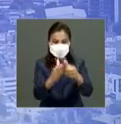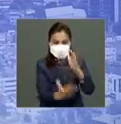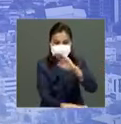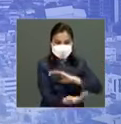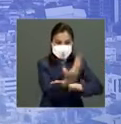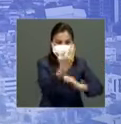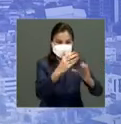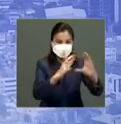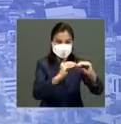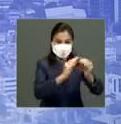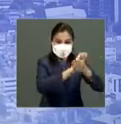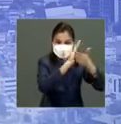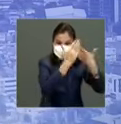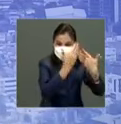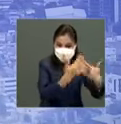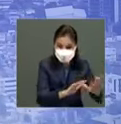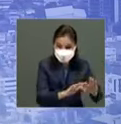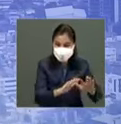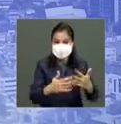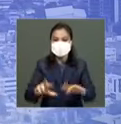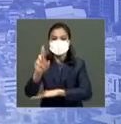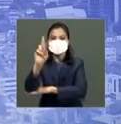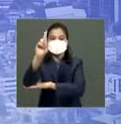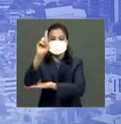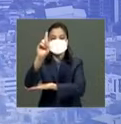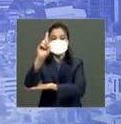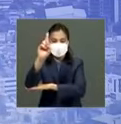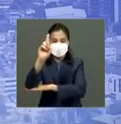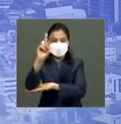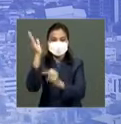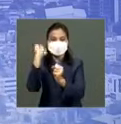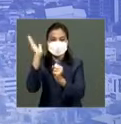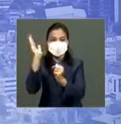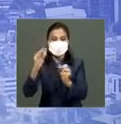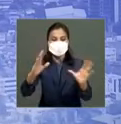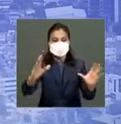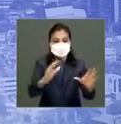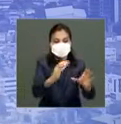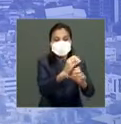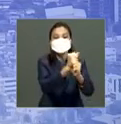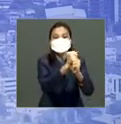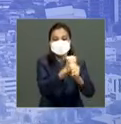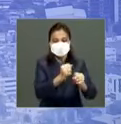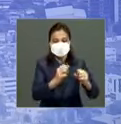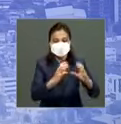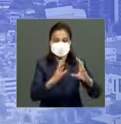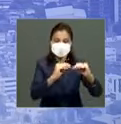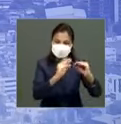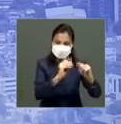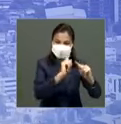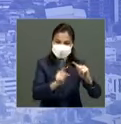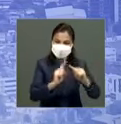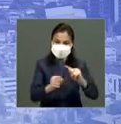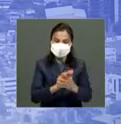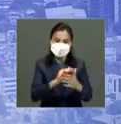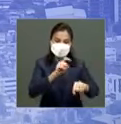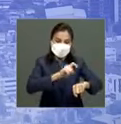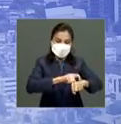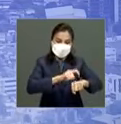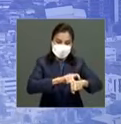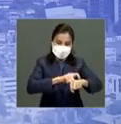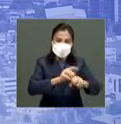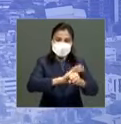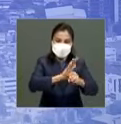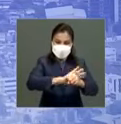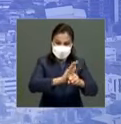อยนะครับเพื่อให้ได้ทีมงานที่จะมีการสรุปการประชุมนะครับได้เพียงพอและทันเวลาใน